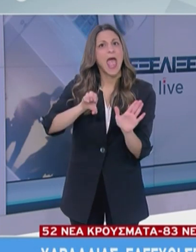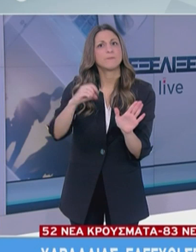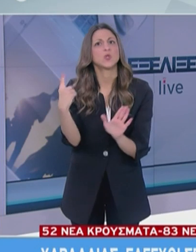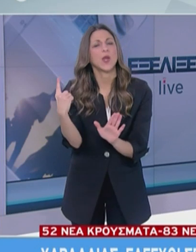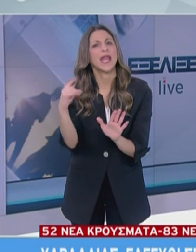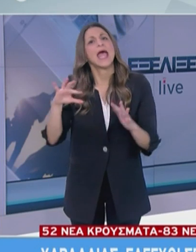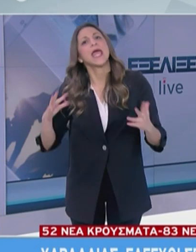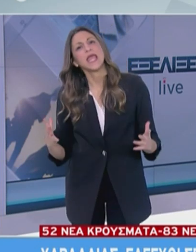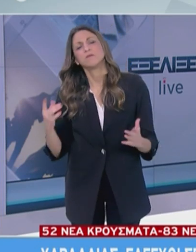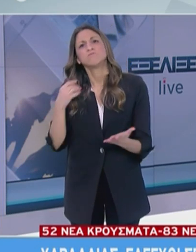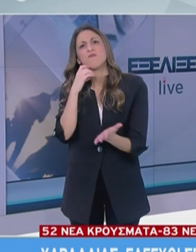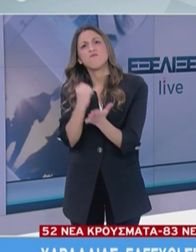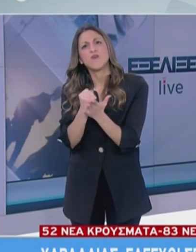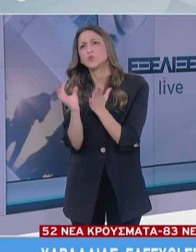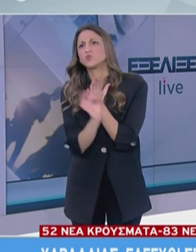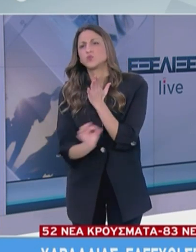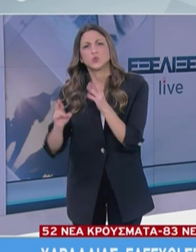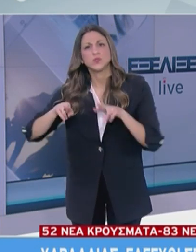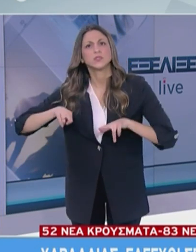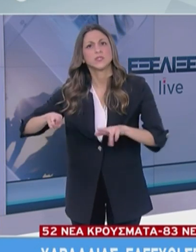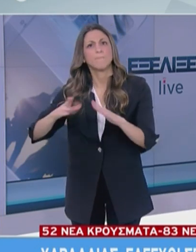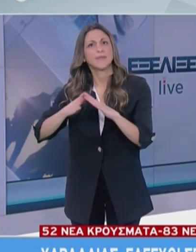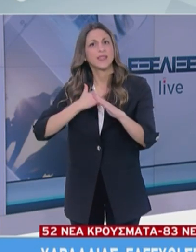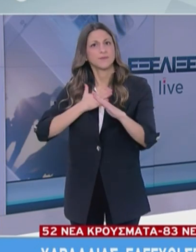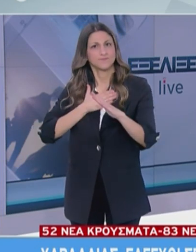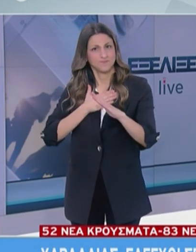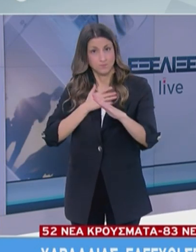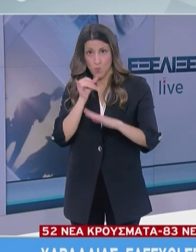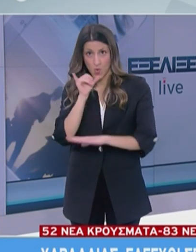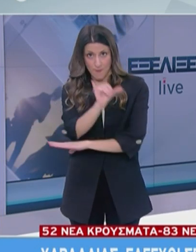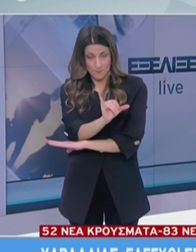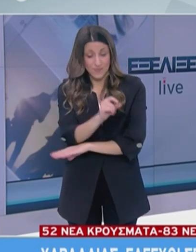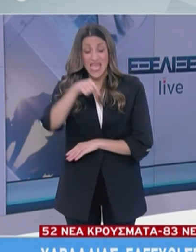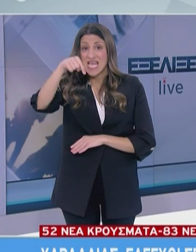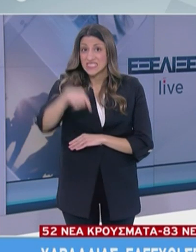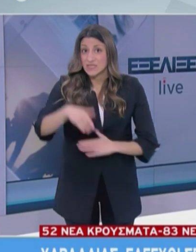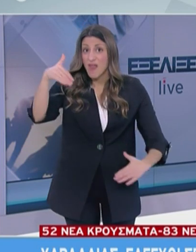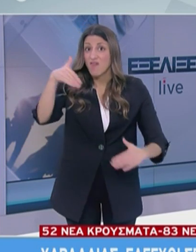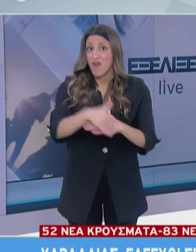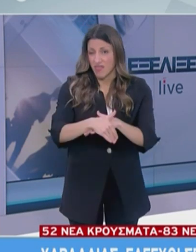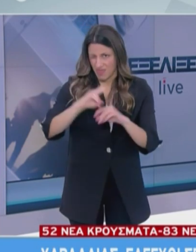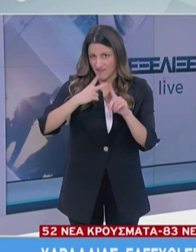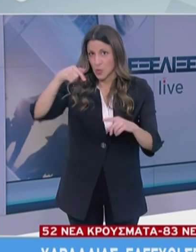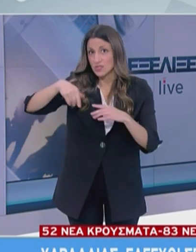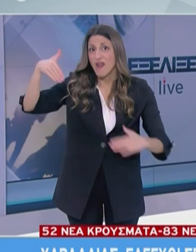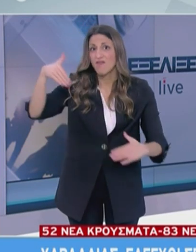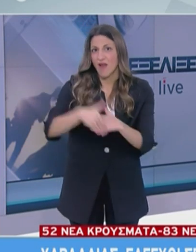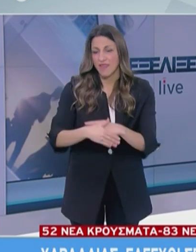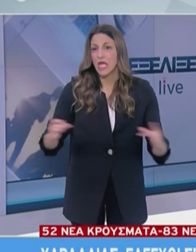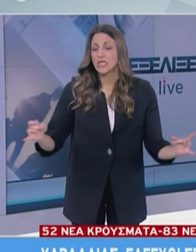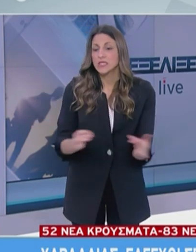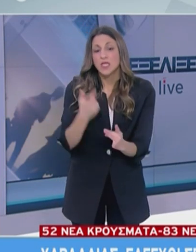ειδική βεβαίωση μόνιμης κατοικίας. Επίσης, από σήμερα το βράδυ και για όλο το προβλεπόμενο διάστημα, σε περίπτωση που